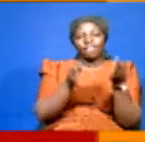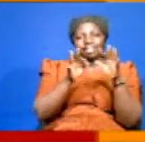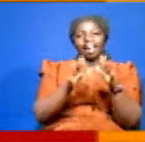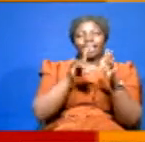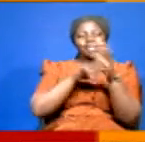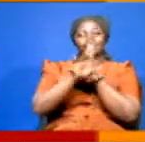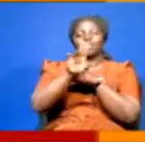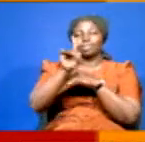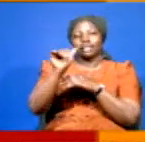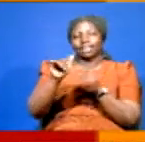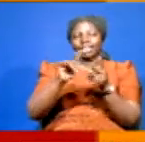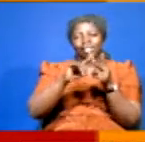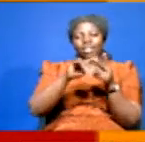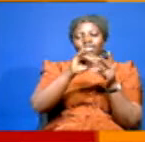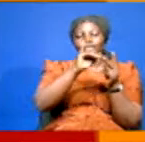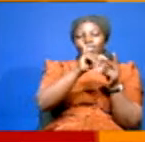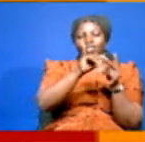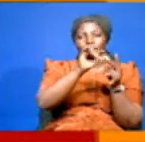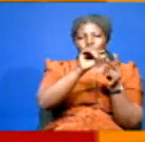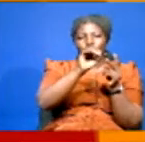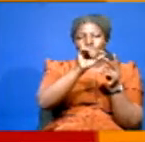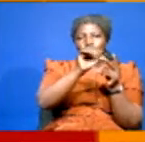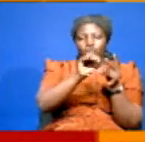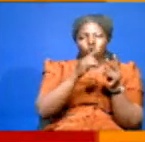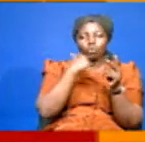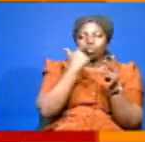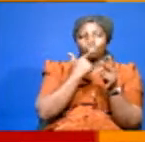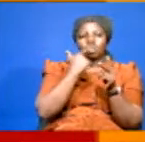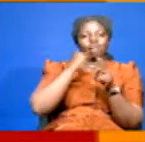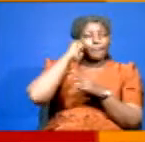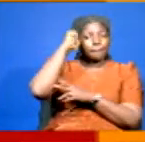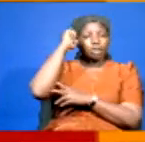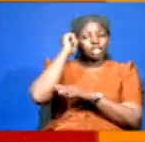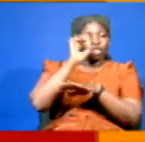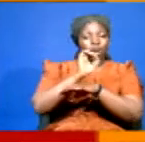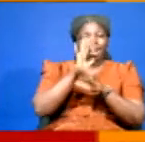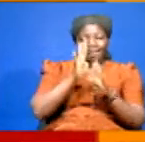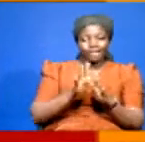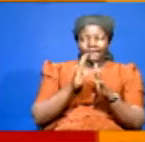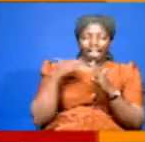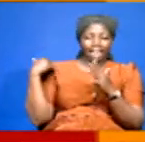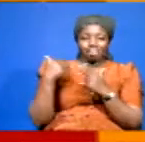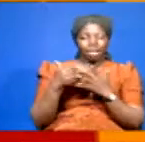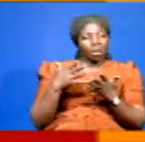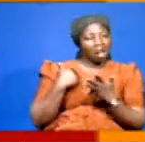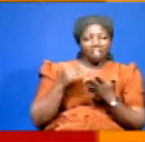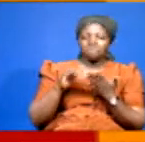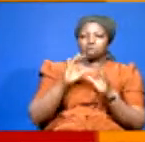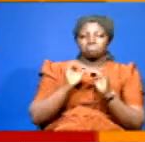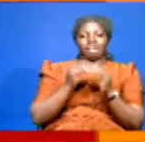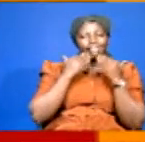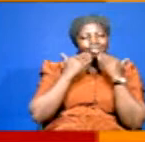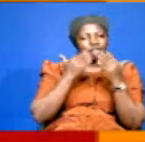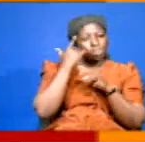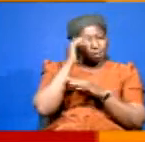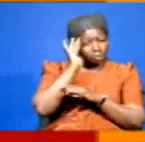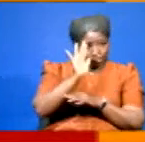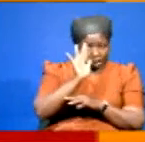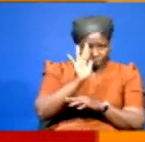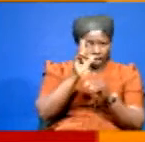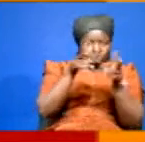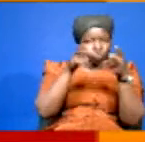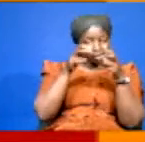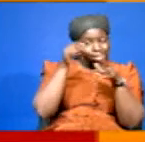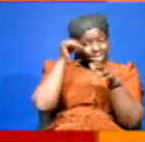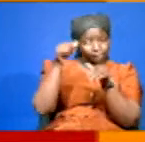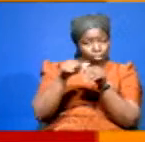George Yogo ambaye ni mshauri wa masuala ya kisiasa. Na kufikia hapo sina la ziada. Shukran sana kwa kutazama. Kumbuke ya kwamba taarifa zaidi